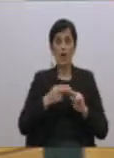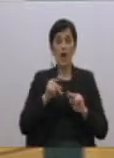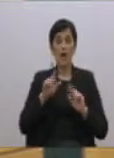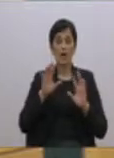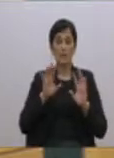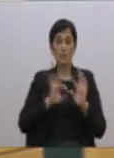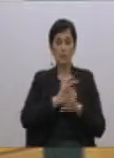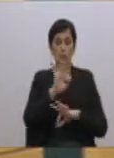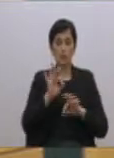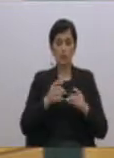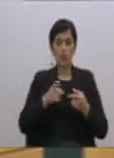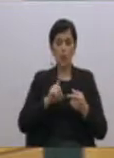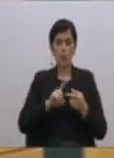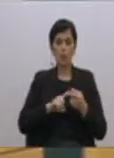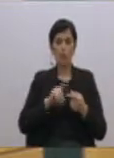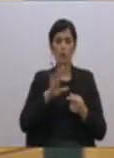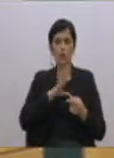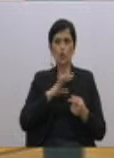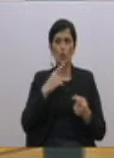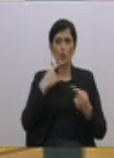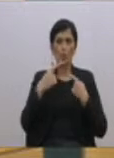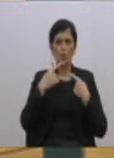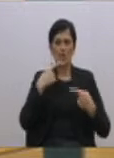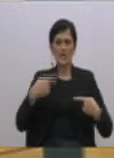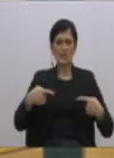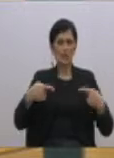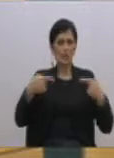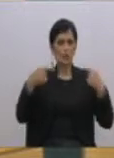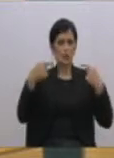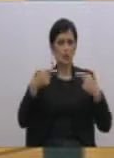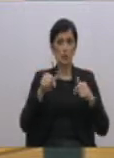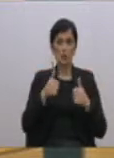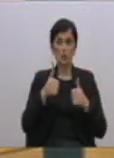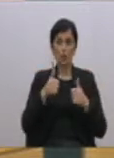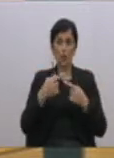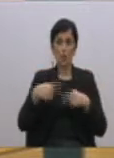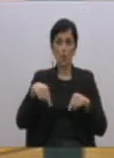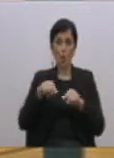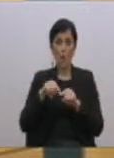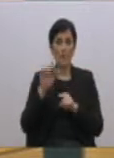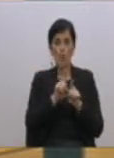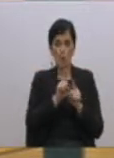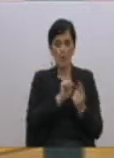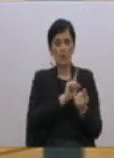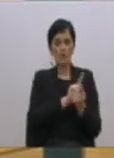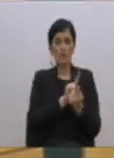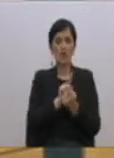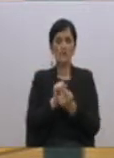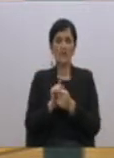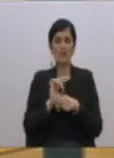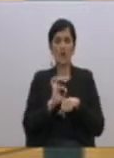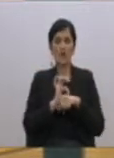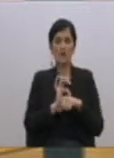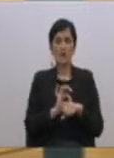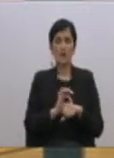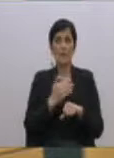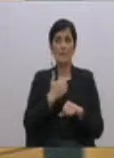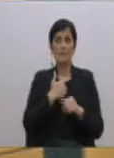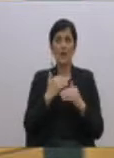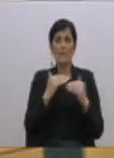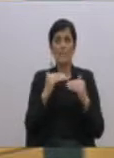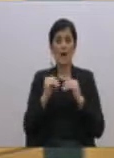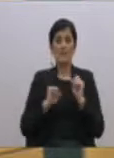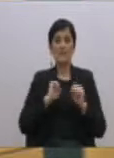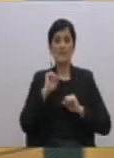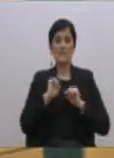პროექტთან დაკავშირებით საკმაოდ ცხარე დისკუსიები იყო გამართული, როგორც საკომიტეტო მოსმენების დროს, ასევე არ ერთდა. ჩვენ მაქსიმალურად